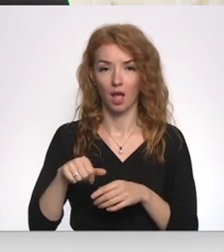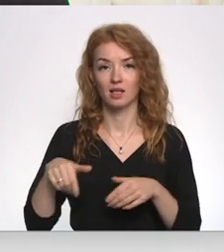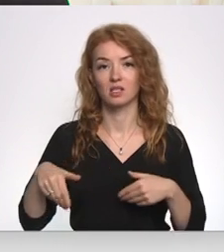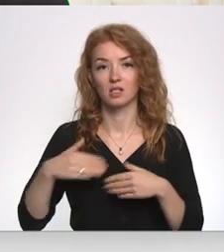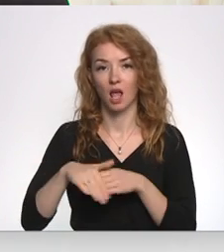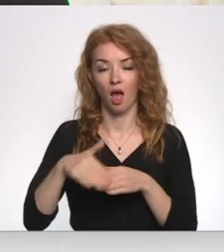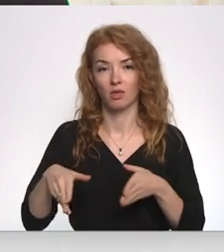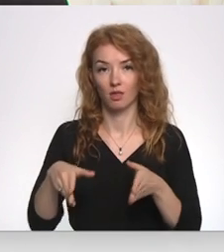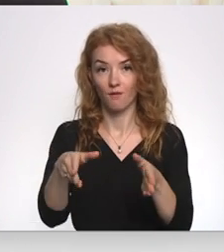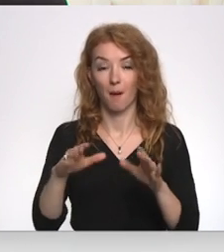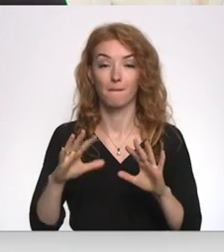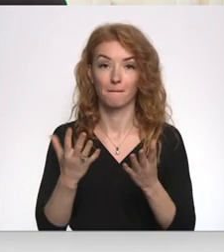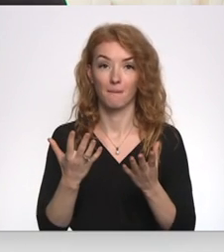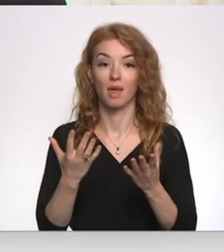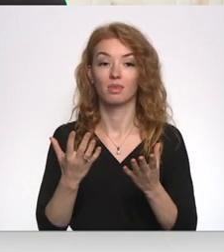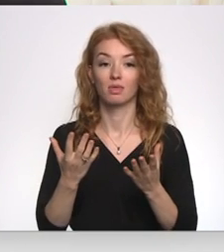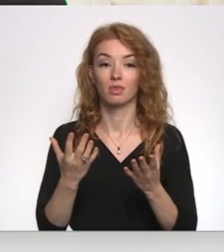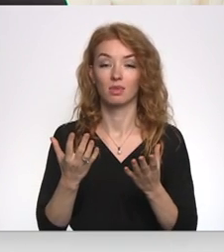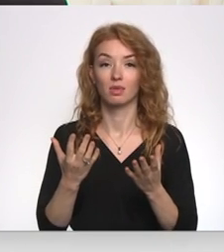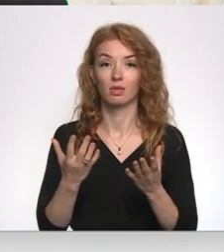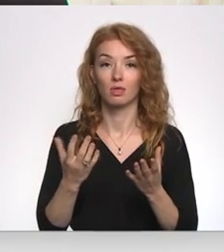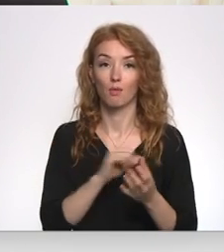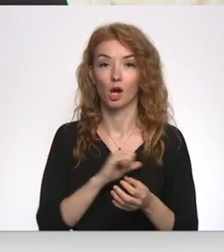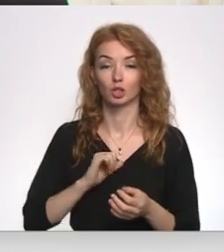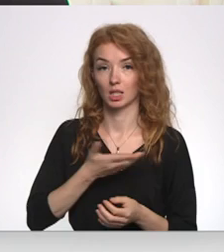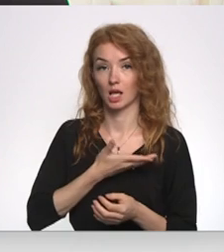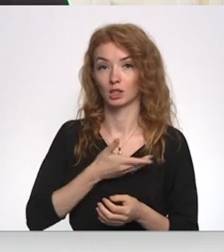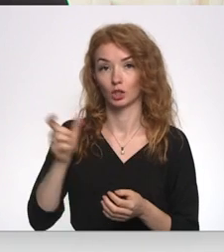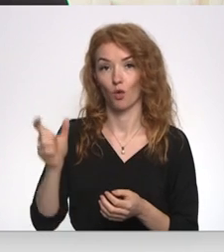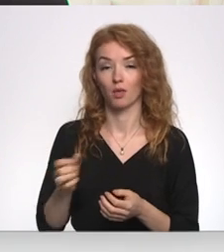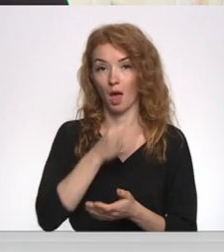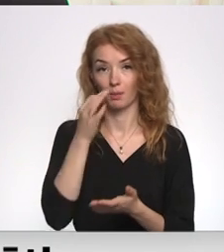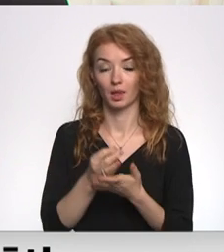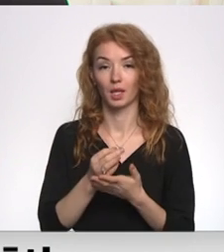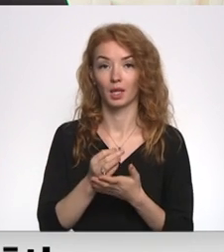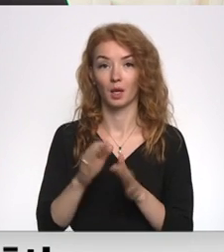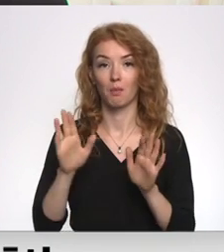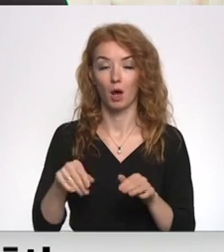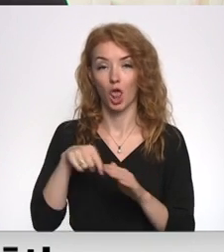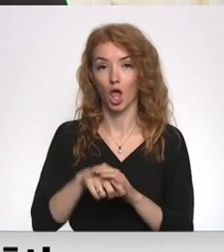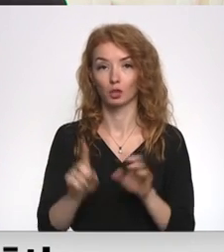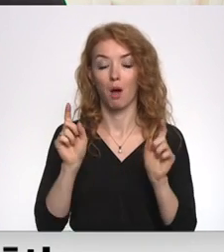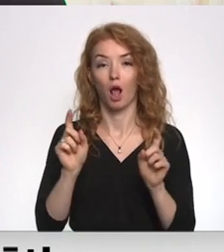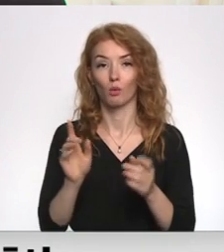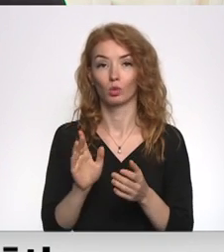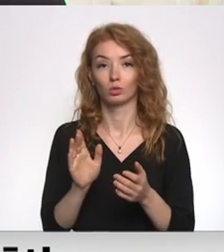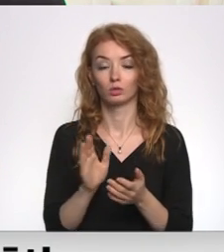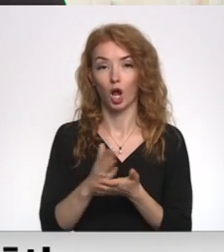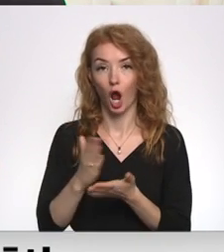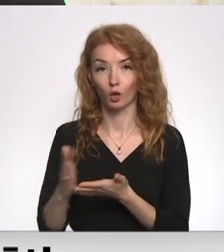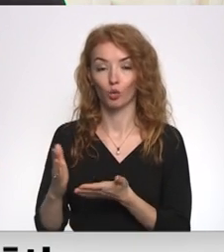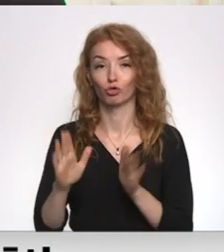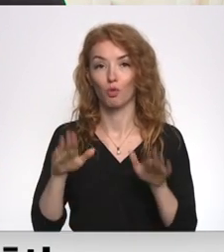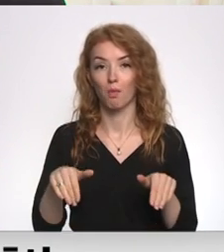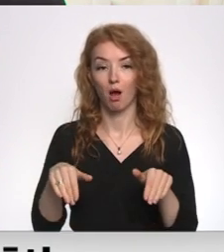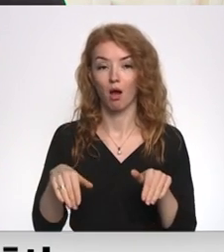ietves, bet jebkurā gadījumā paši iedzīvotāji būs atbildīgi par iekšpagalmu sakārtošanu,